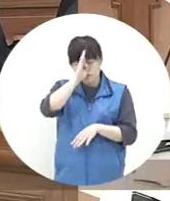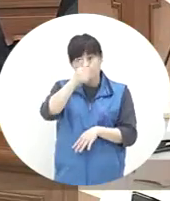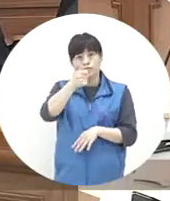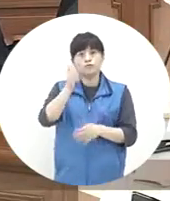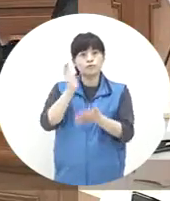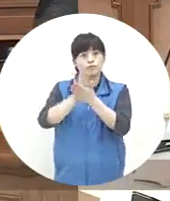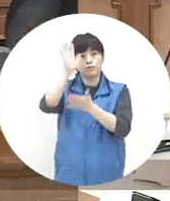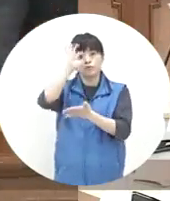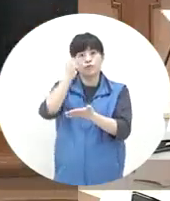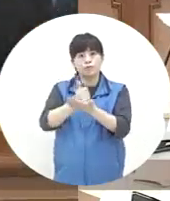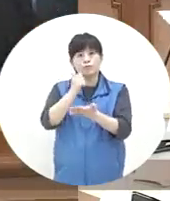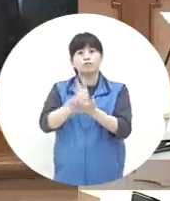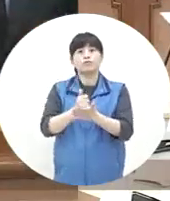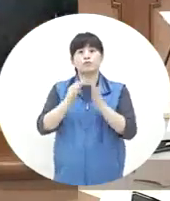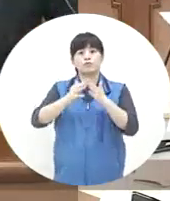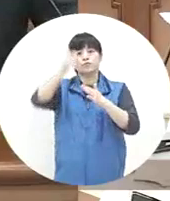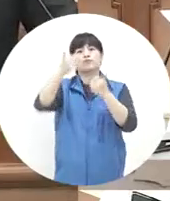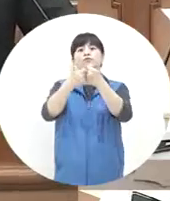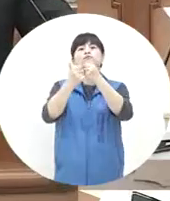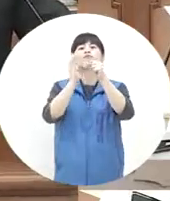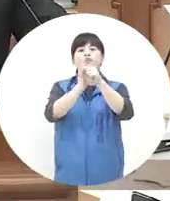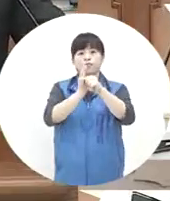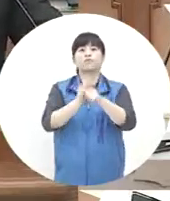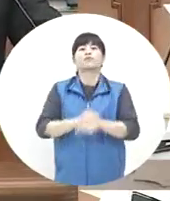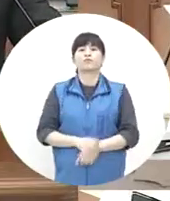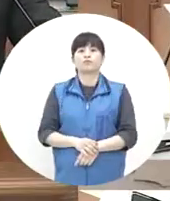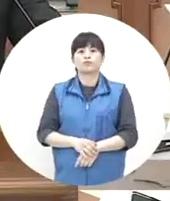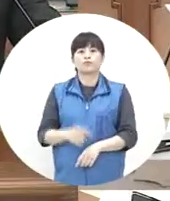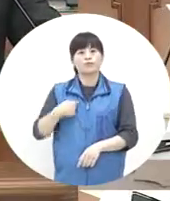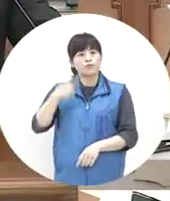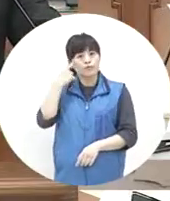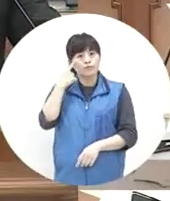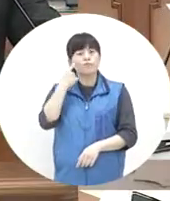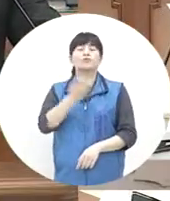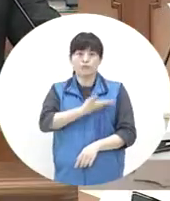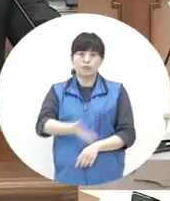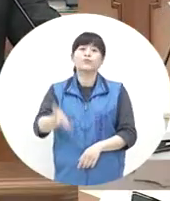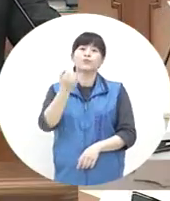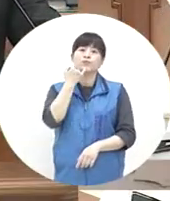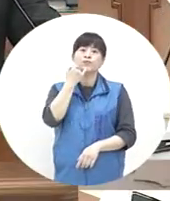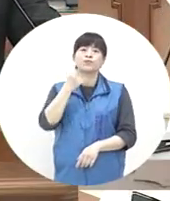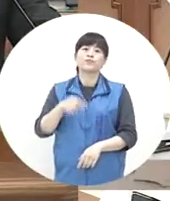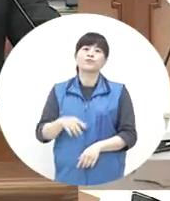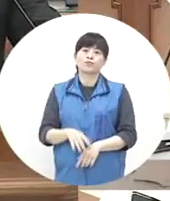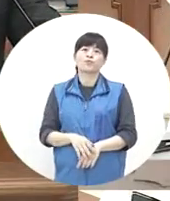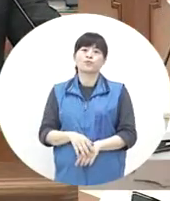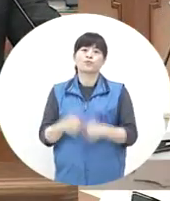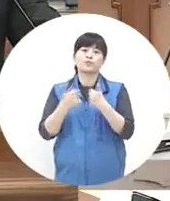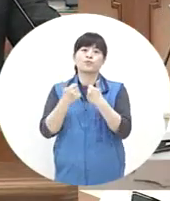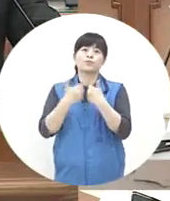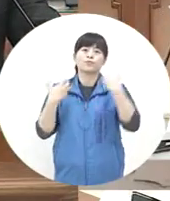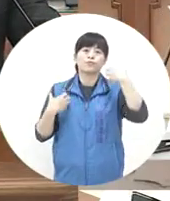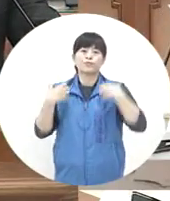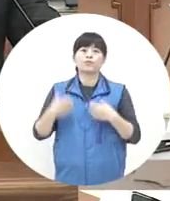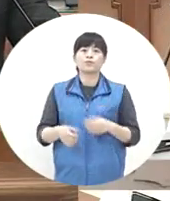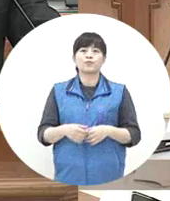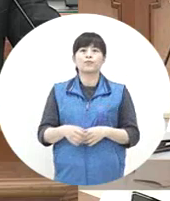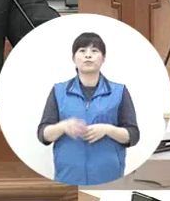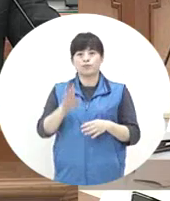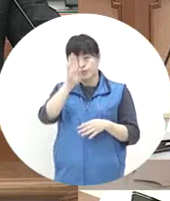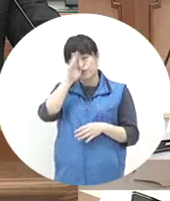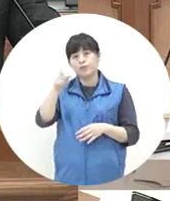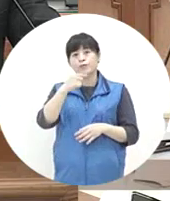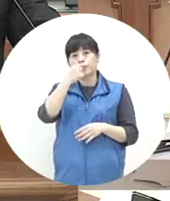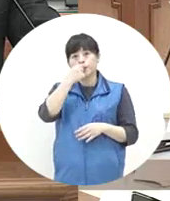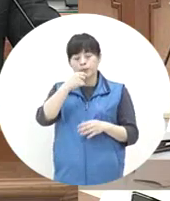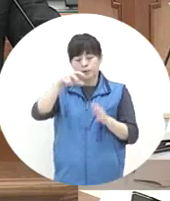到人，因为局长，因为市长在开会，好，我想我们都可以体谅，好，当时请这个蒋志威，好，我们优秀的处